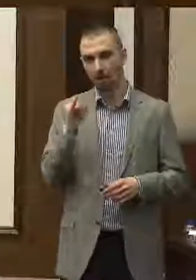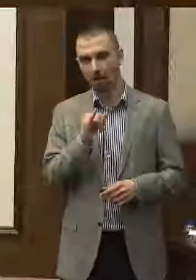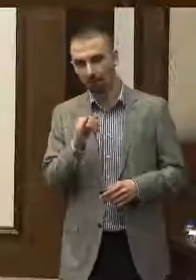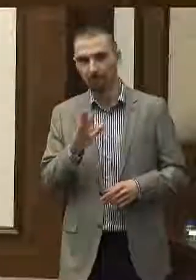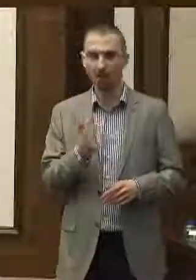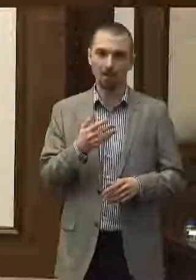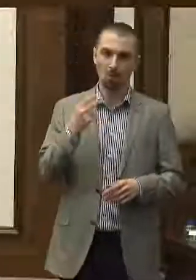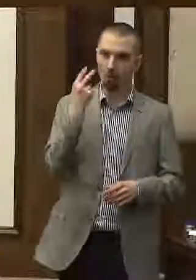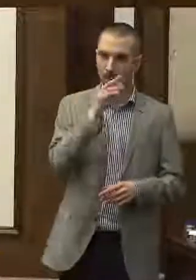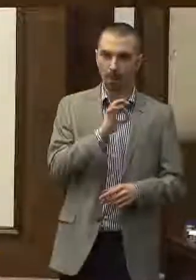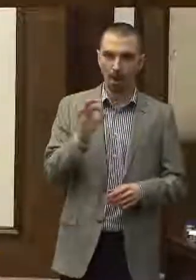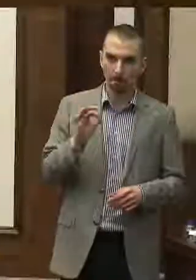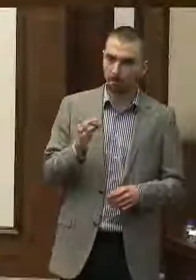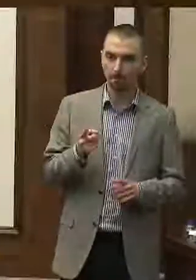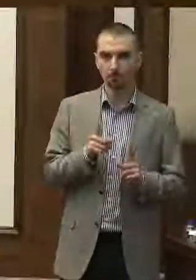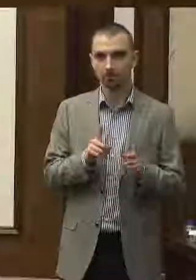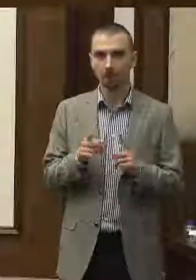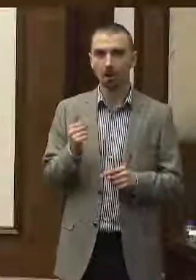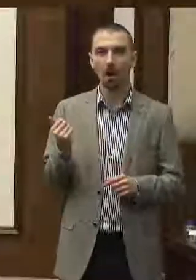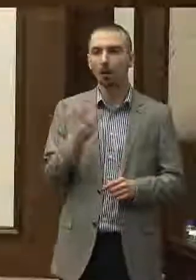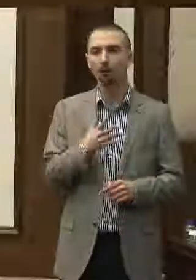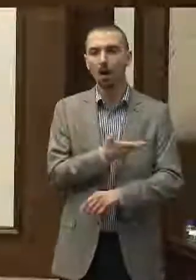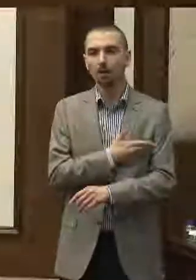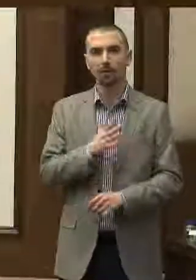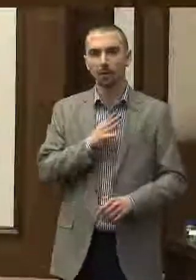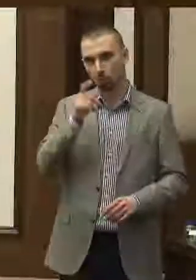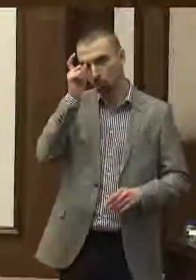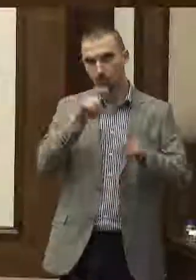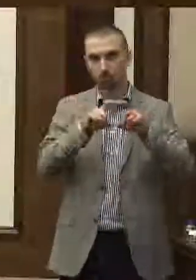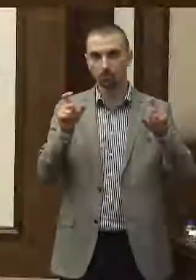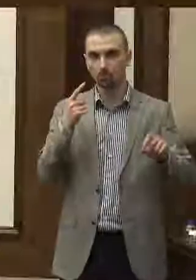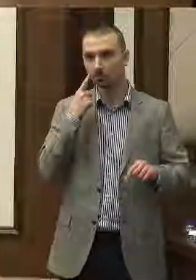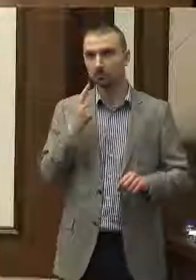görmeme gibi dezavantajı olan kaç vatandaşımız var?